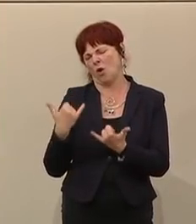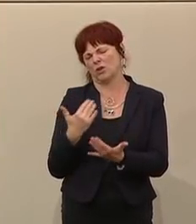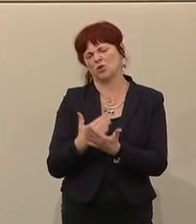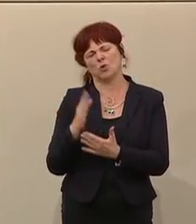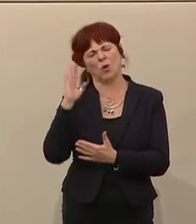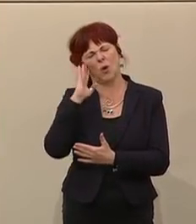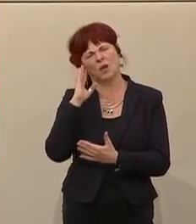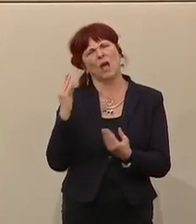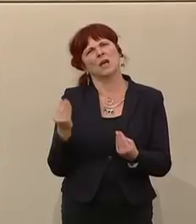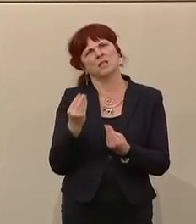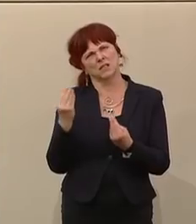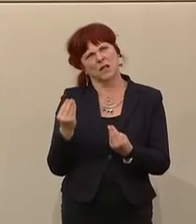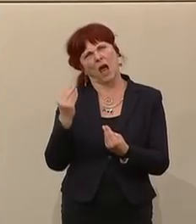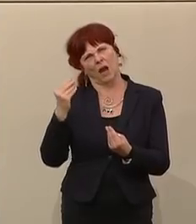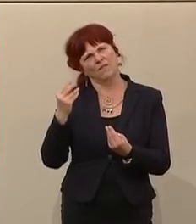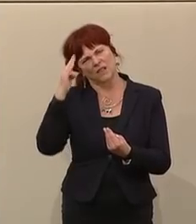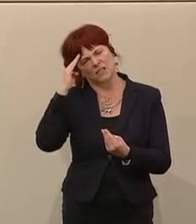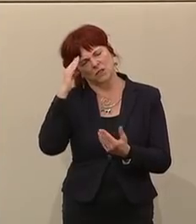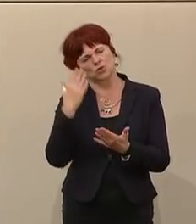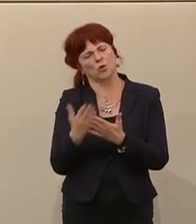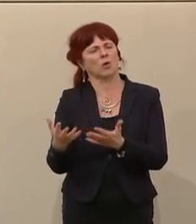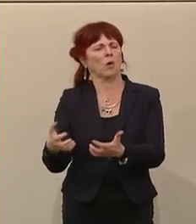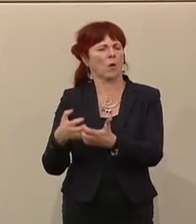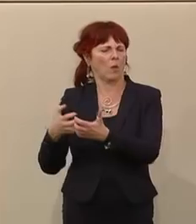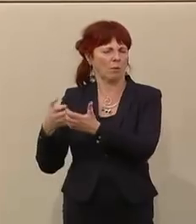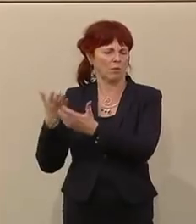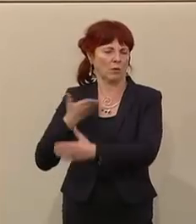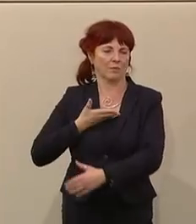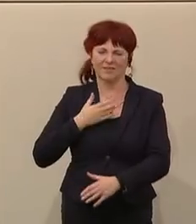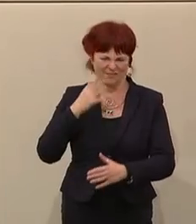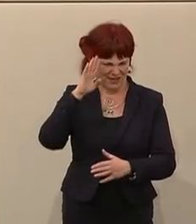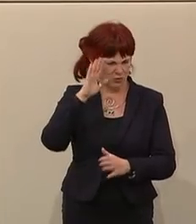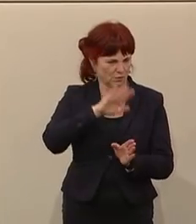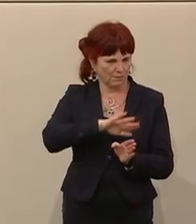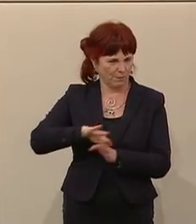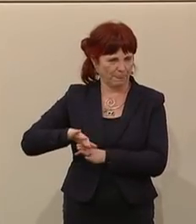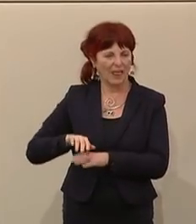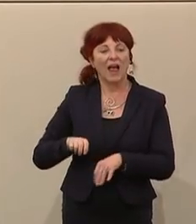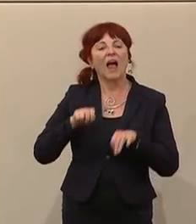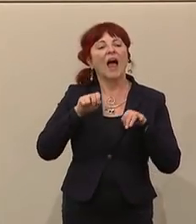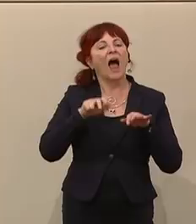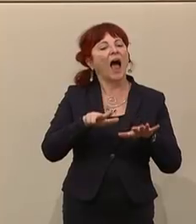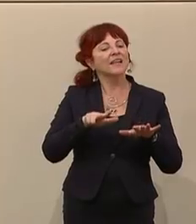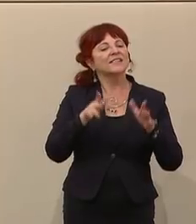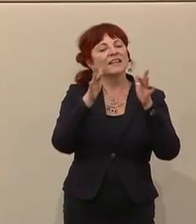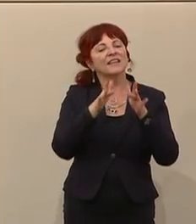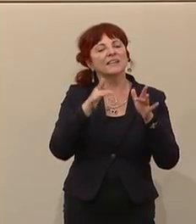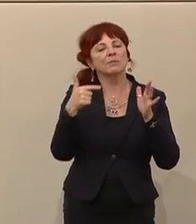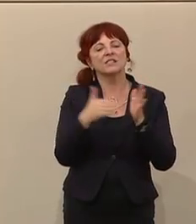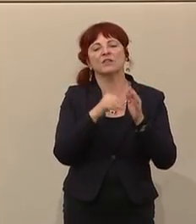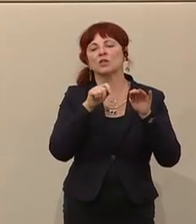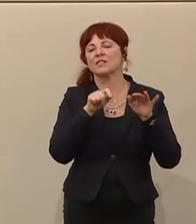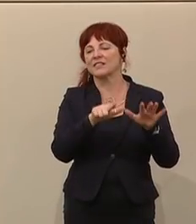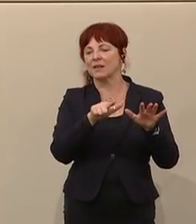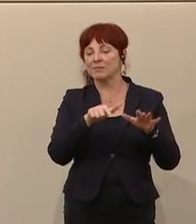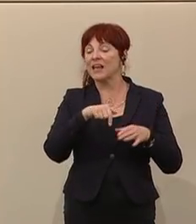an Sachverhaltserzählungen bekommen haben. Der Herr Innenminister hat am 18. Dezember 2017 Magister